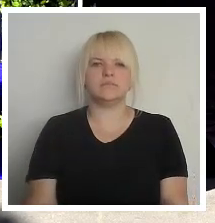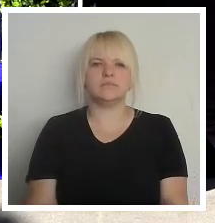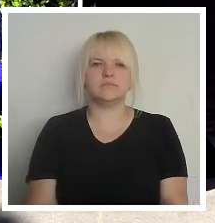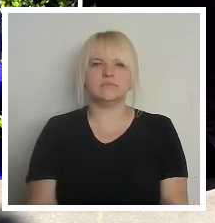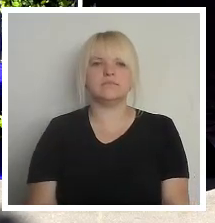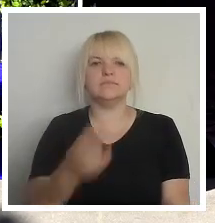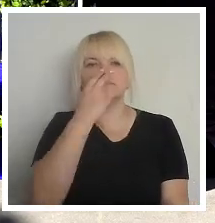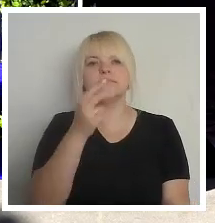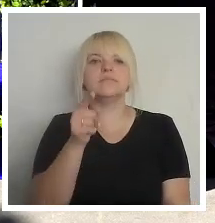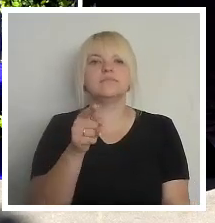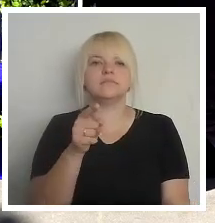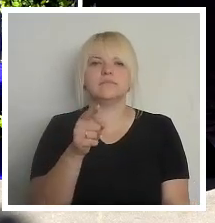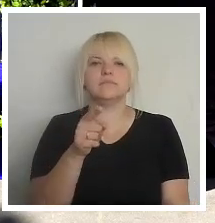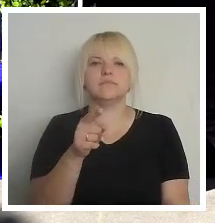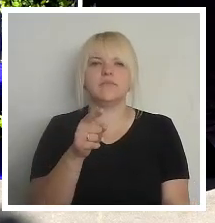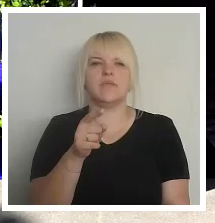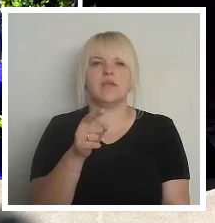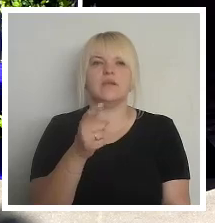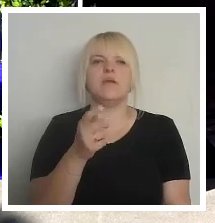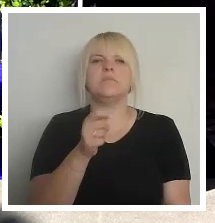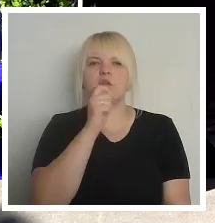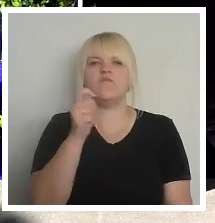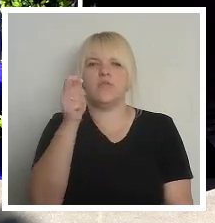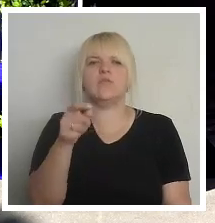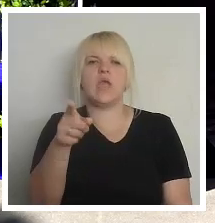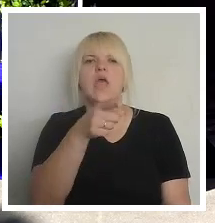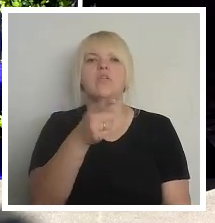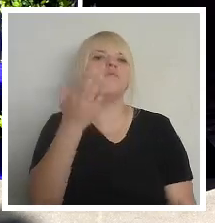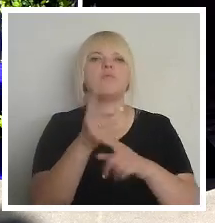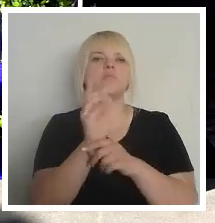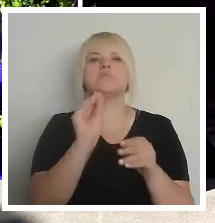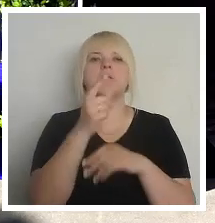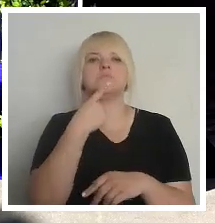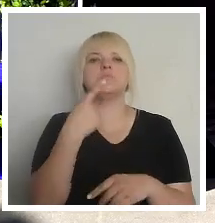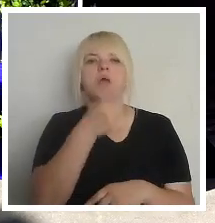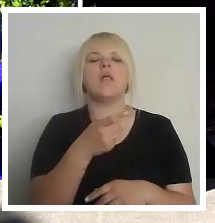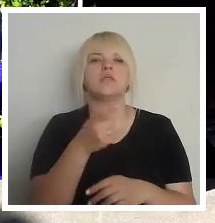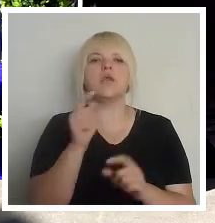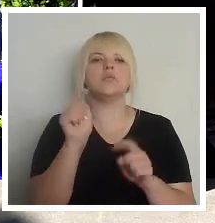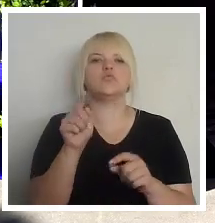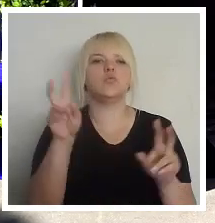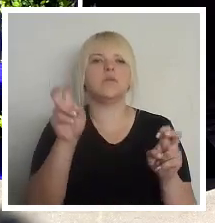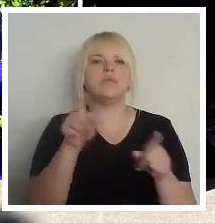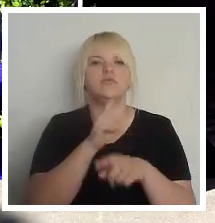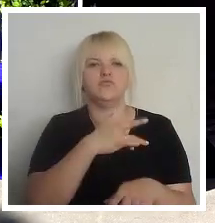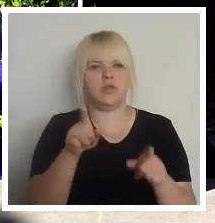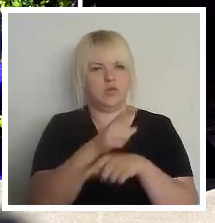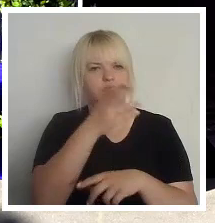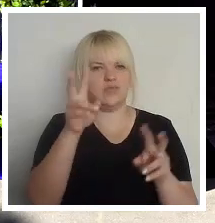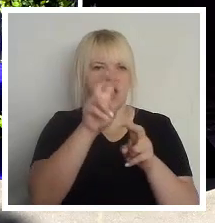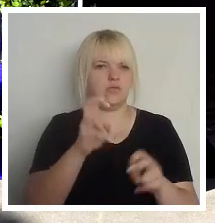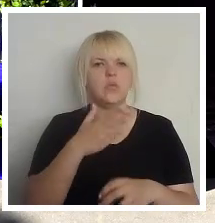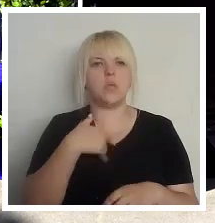Rekur, kamēr nāk ar mikrofonu, Tom, varbūt tev ir replika par šo, jo jūs jau arī ļoti, es domāju, analizējat, ko tieši